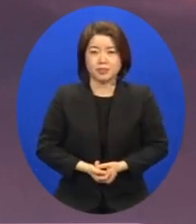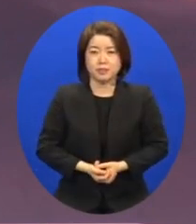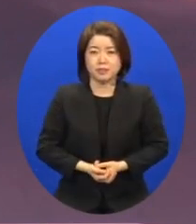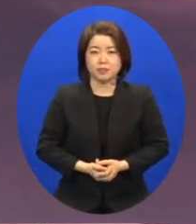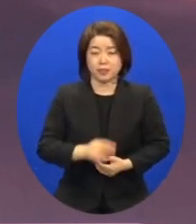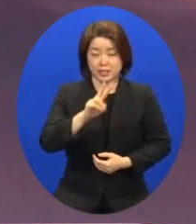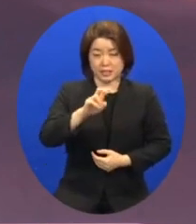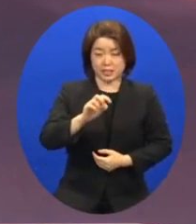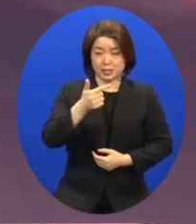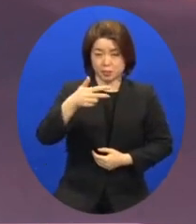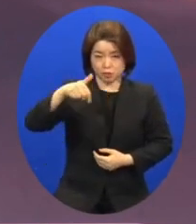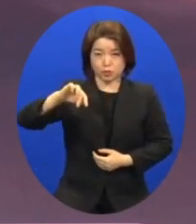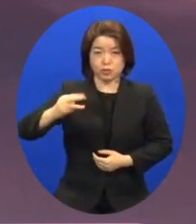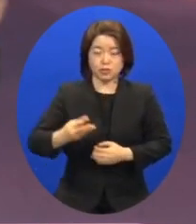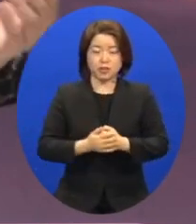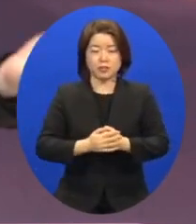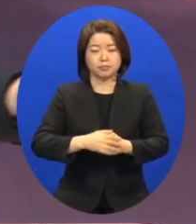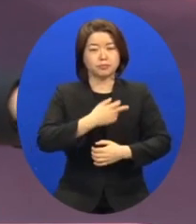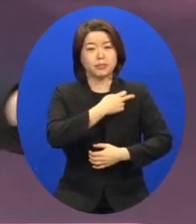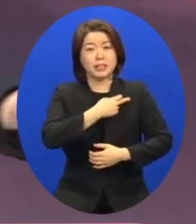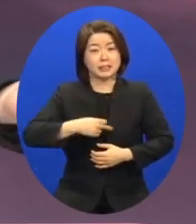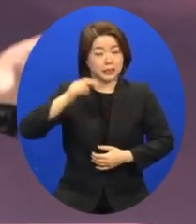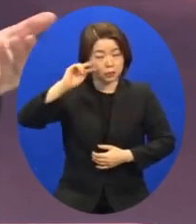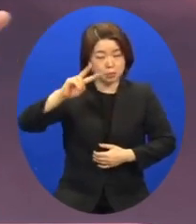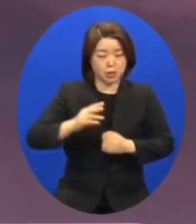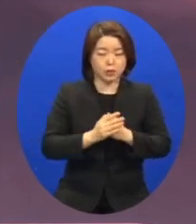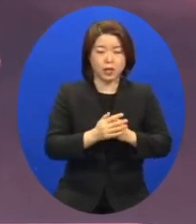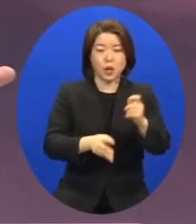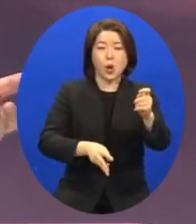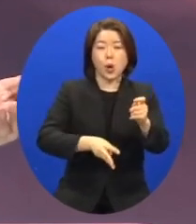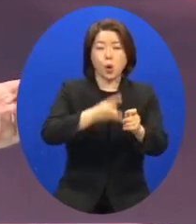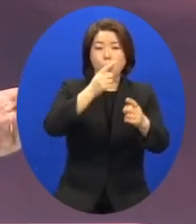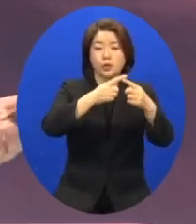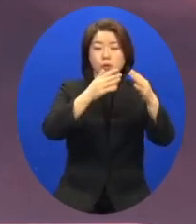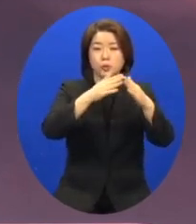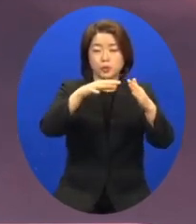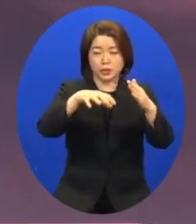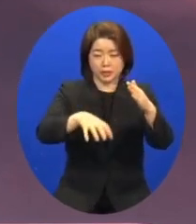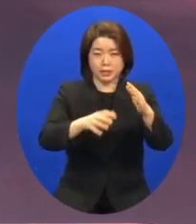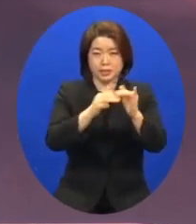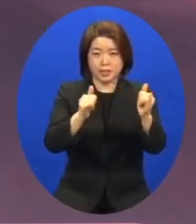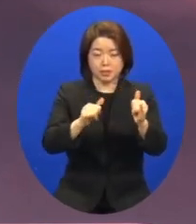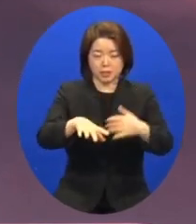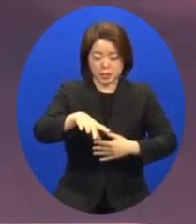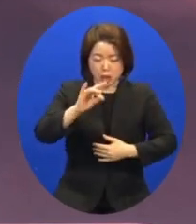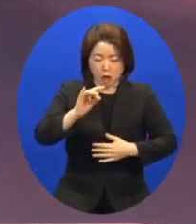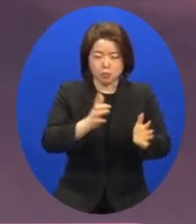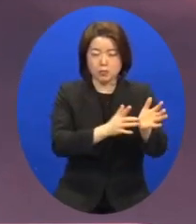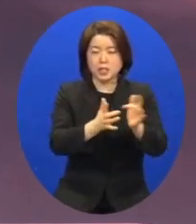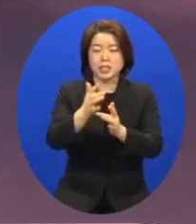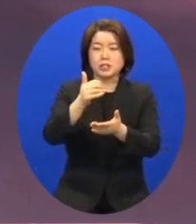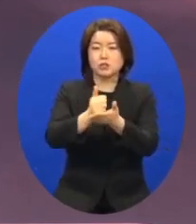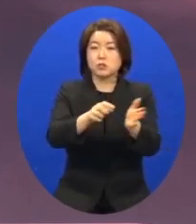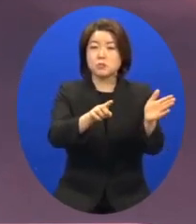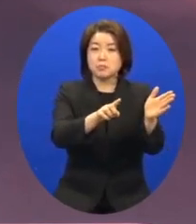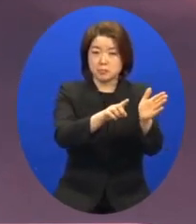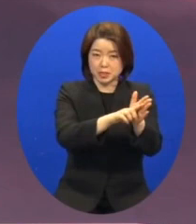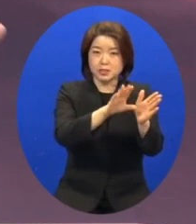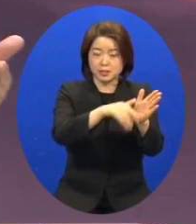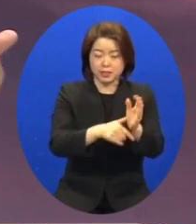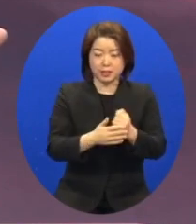26절에 사도 바울은 고린도교회 교인들이 처음 예수를 믿을 때에 그들이 학식이 마 낮거나